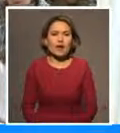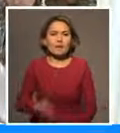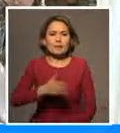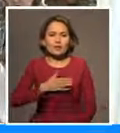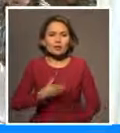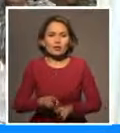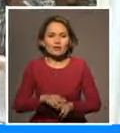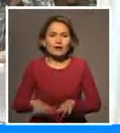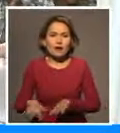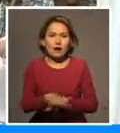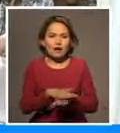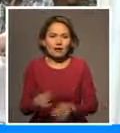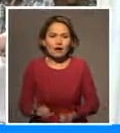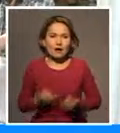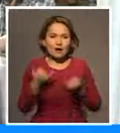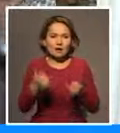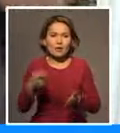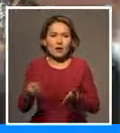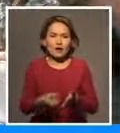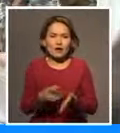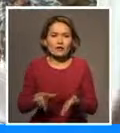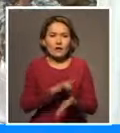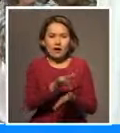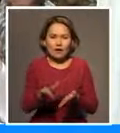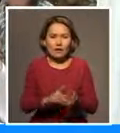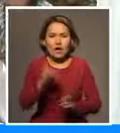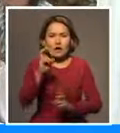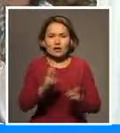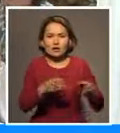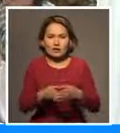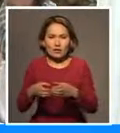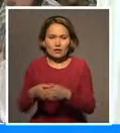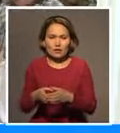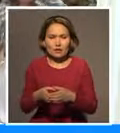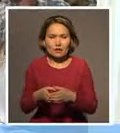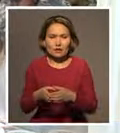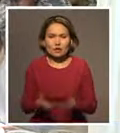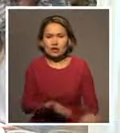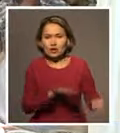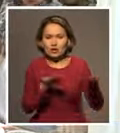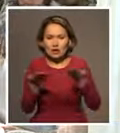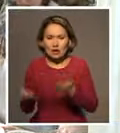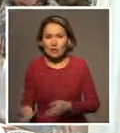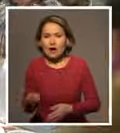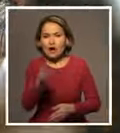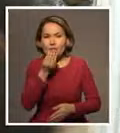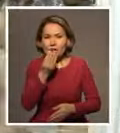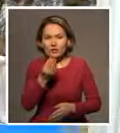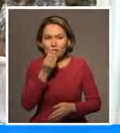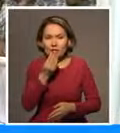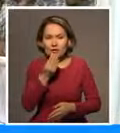тұтынушыларды осы Қарағанды тауар өндірушілерімен таныстыру. Көп деген